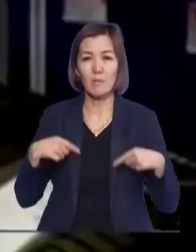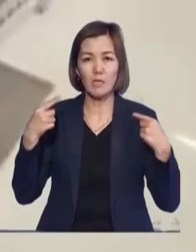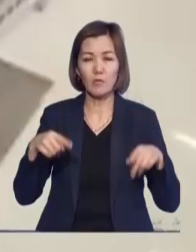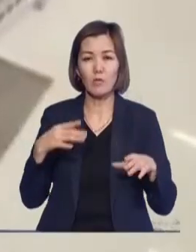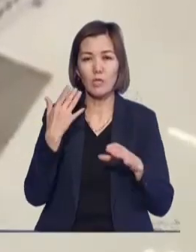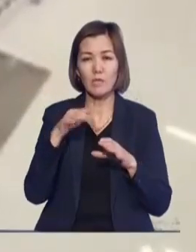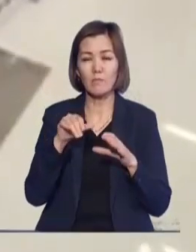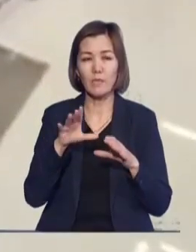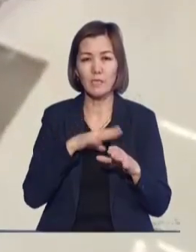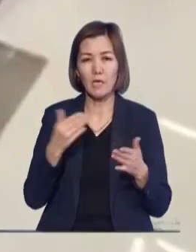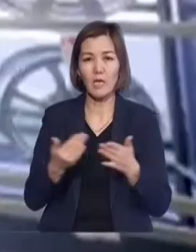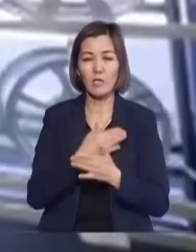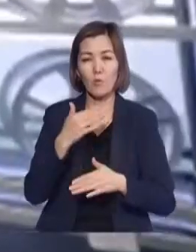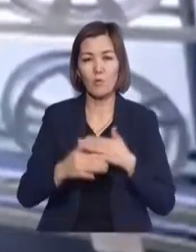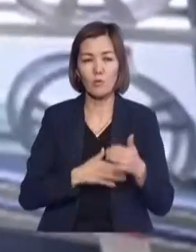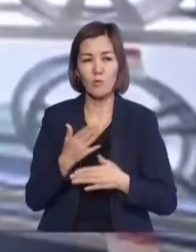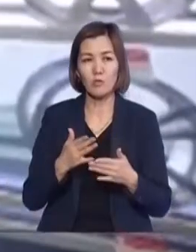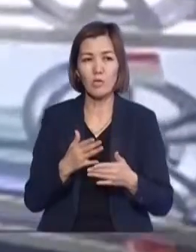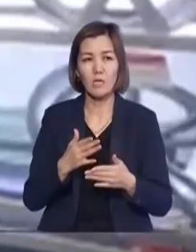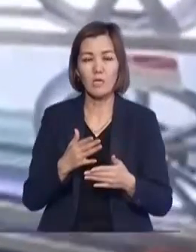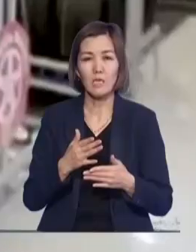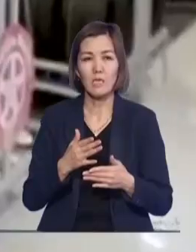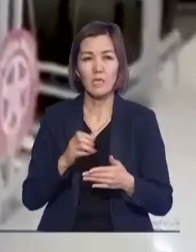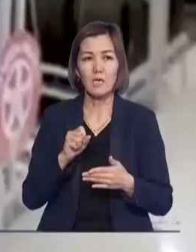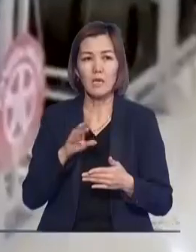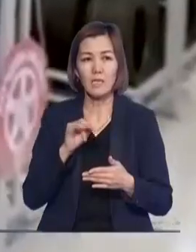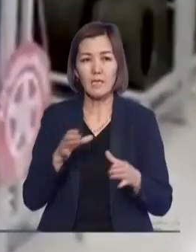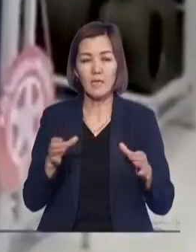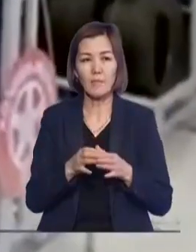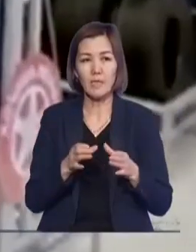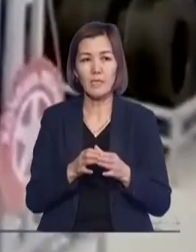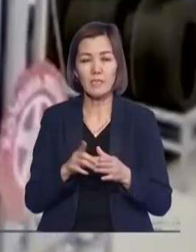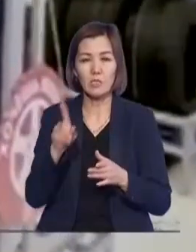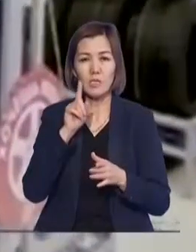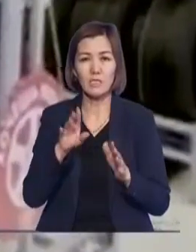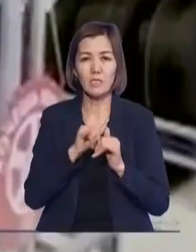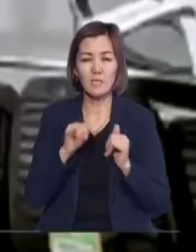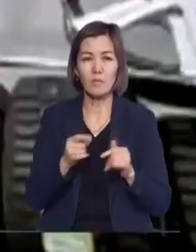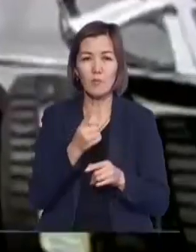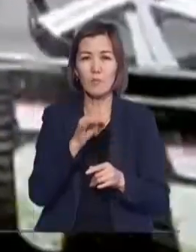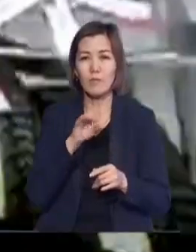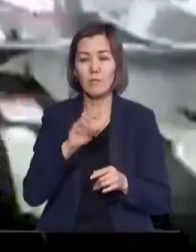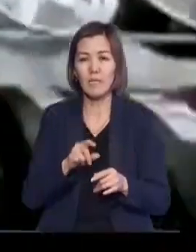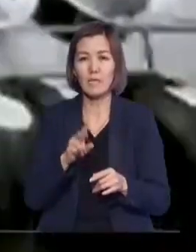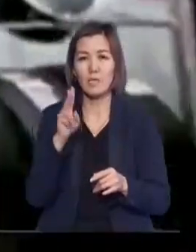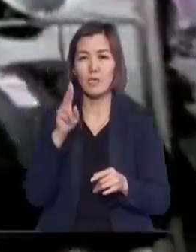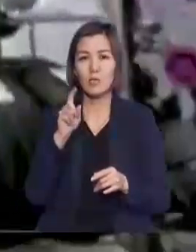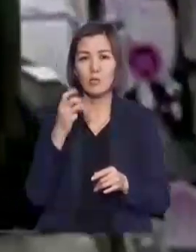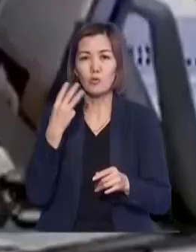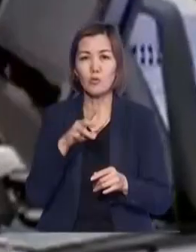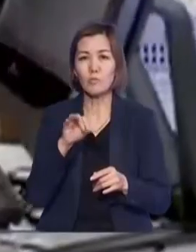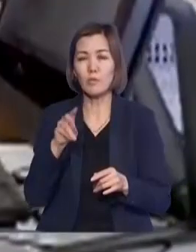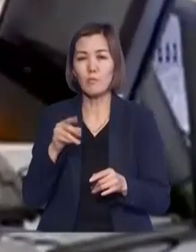импорттаушы және қайта өндеуші Кама Қазақстан және Альтра Тайрес компанияларына жасыл даму 1 миллиард 131 миллион